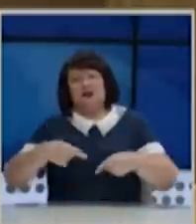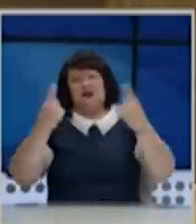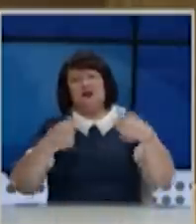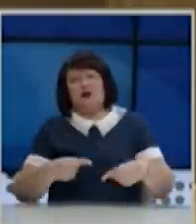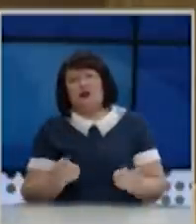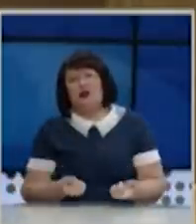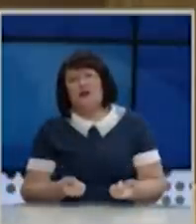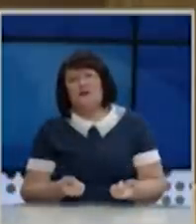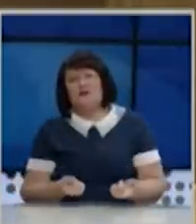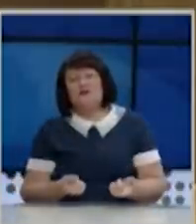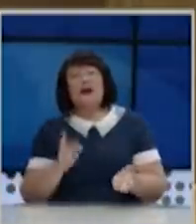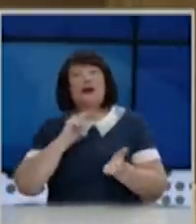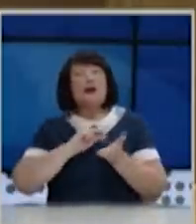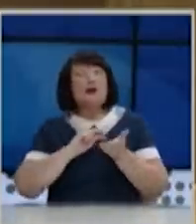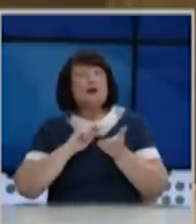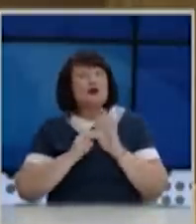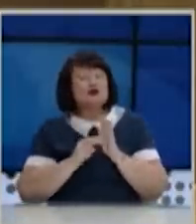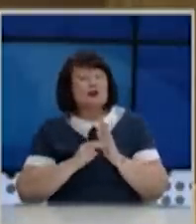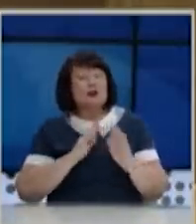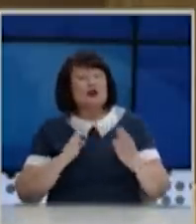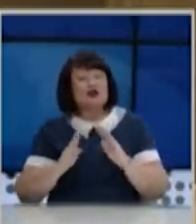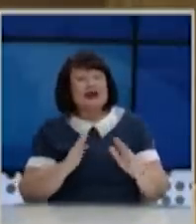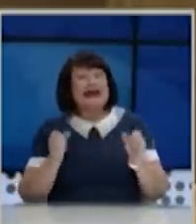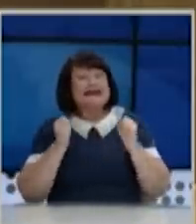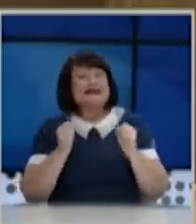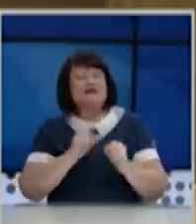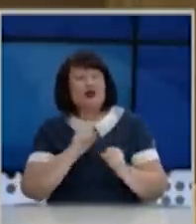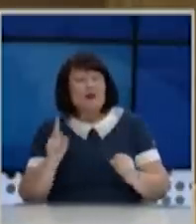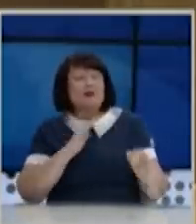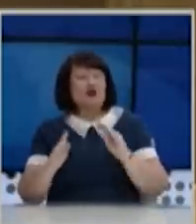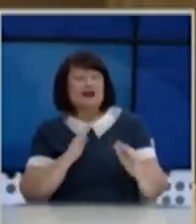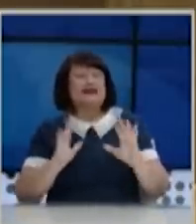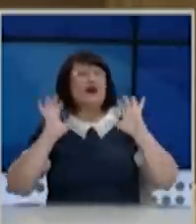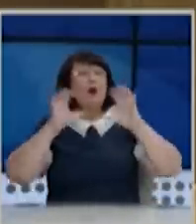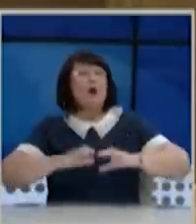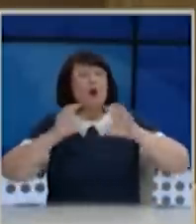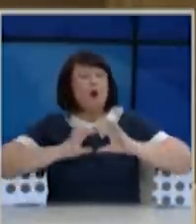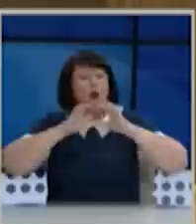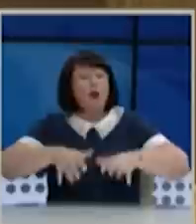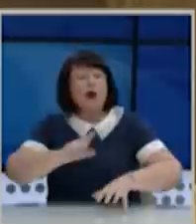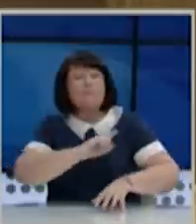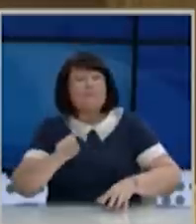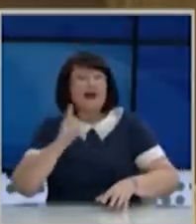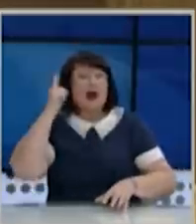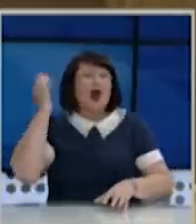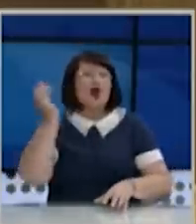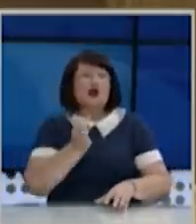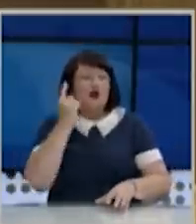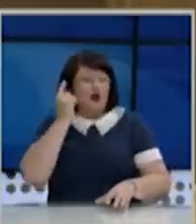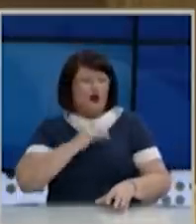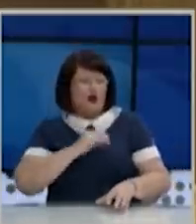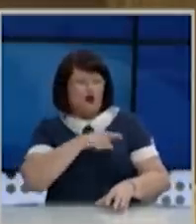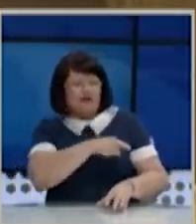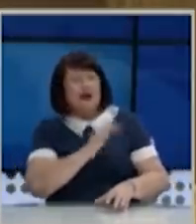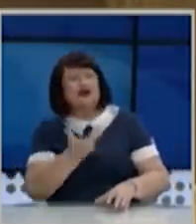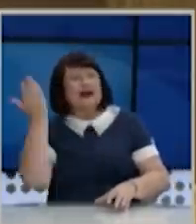της αντιπλημμυρικής, της αντισεισμικής, με βάση την κοινική λογική κόστος-οφέλος. Τα